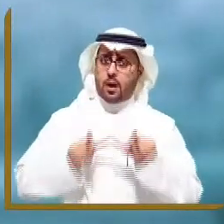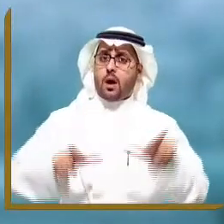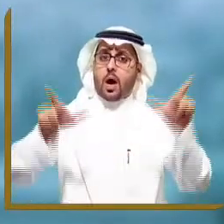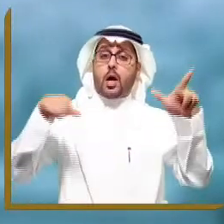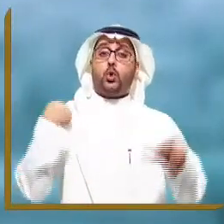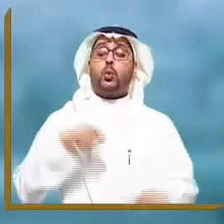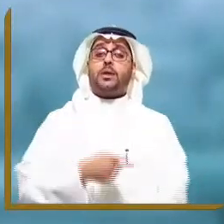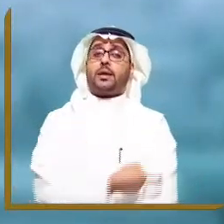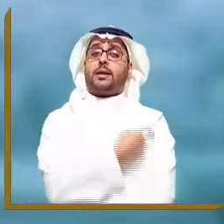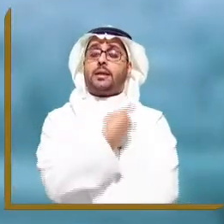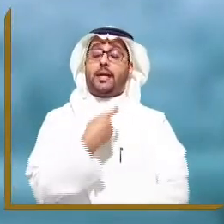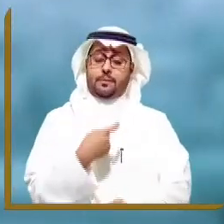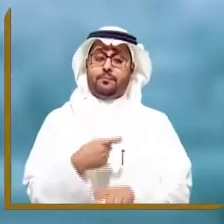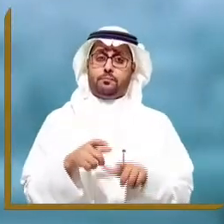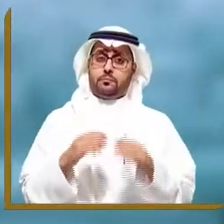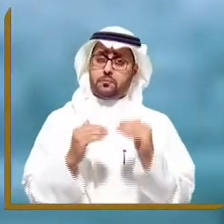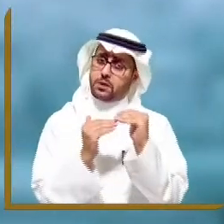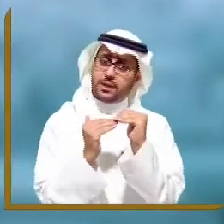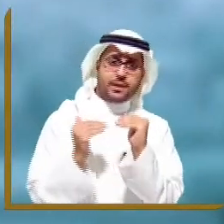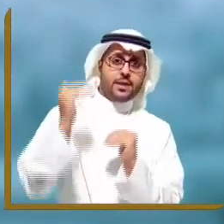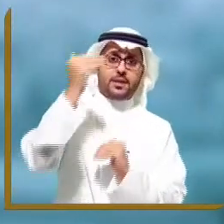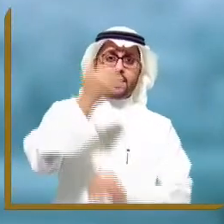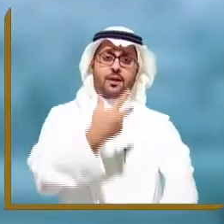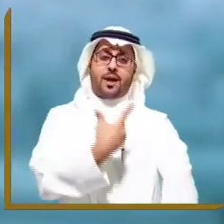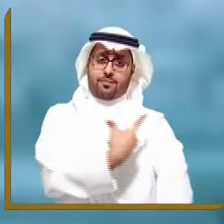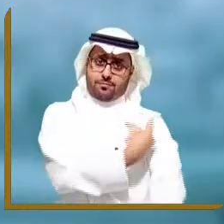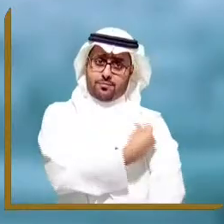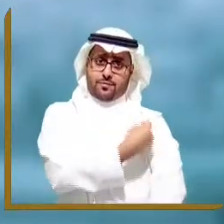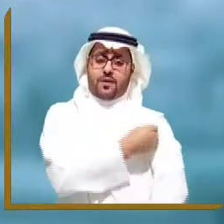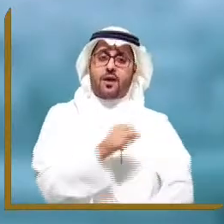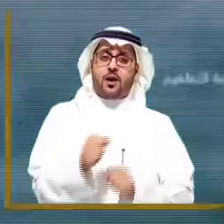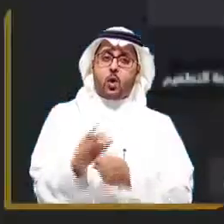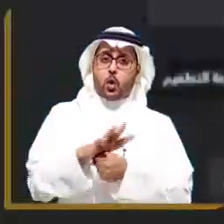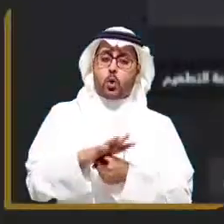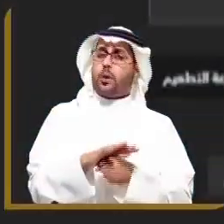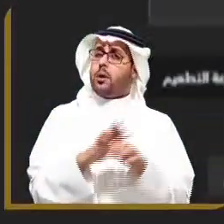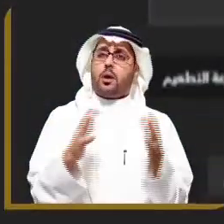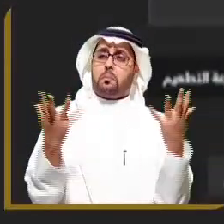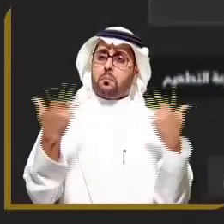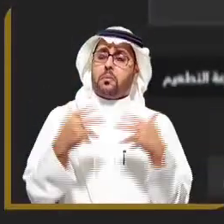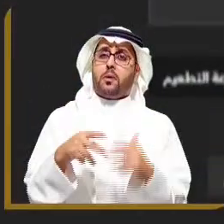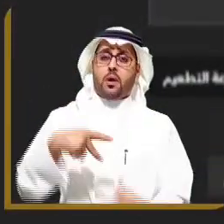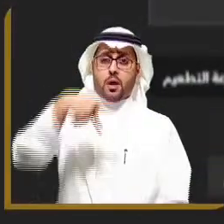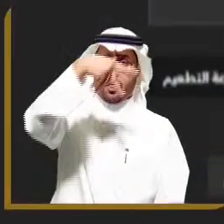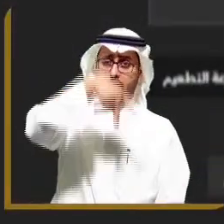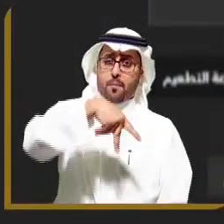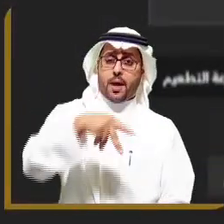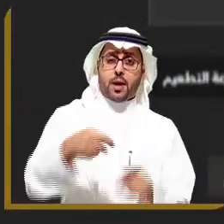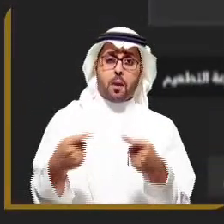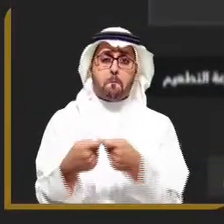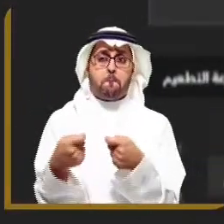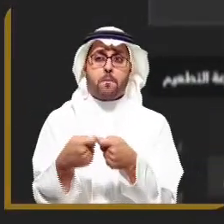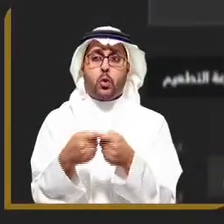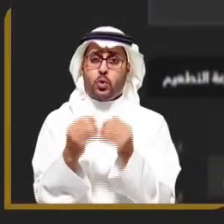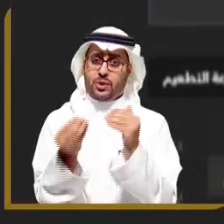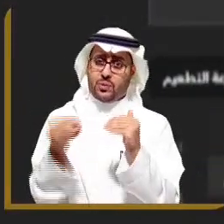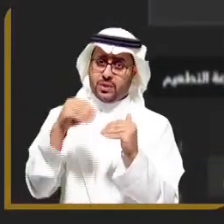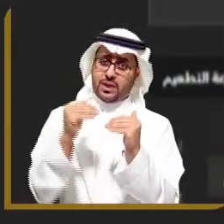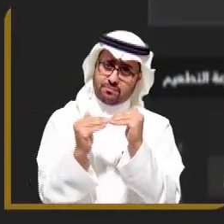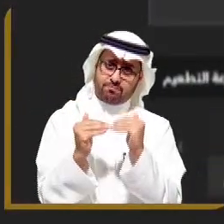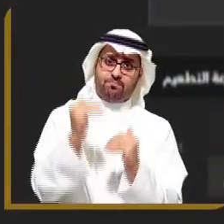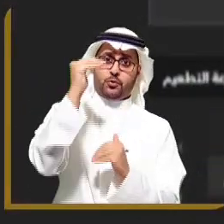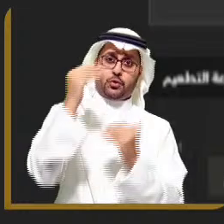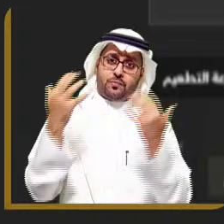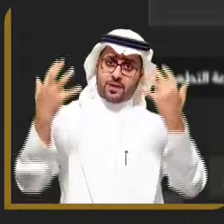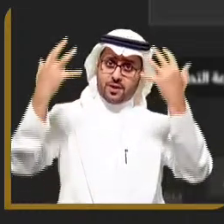أعلنت وزارة الصحة تخطي عدد الجرعات المعطاة من لقاح كورونا في المملكة حاجز 8 ملايين جرعة في ظل